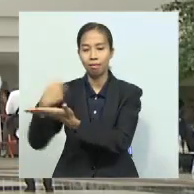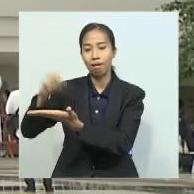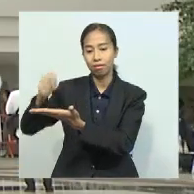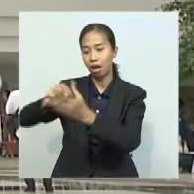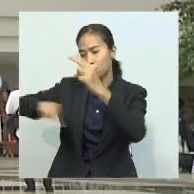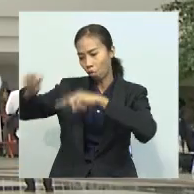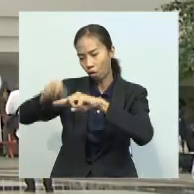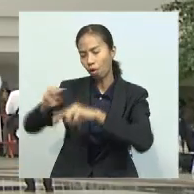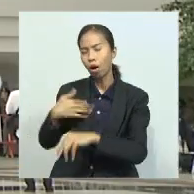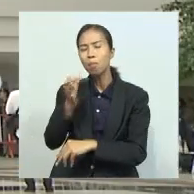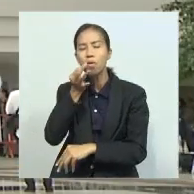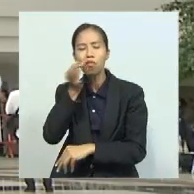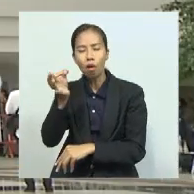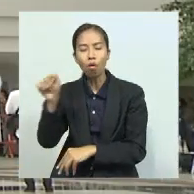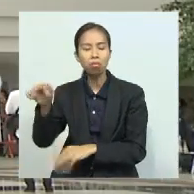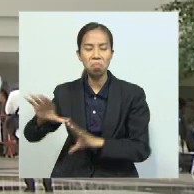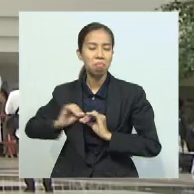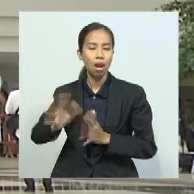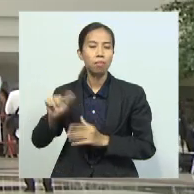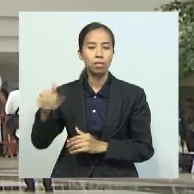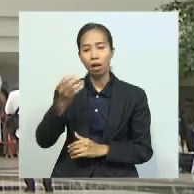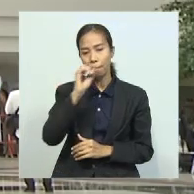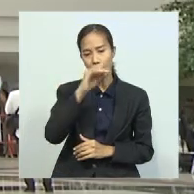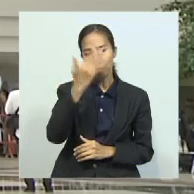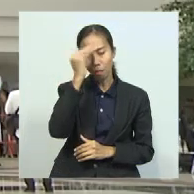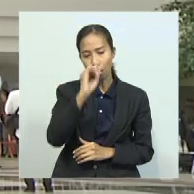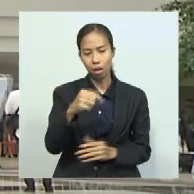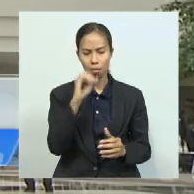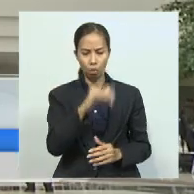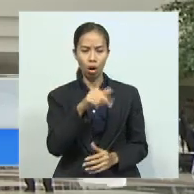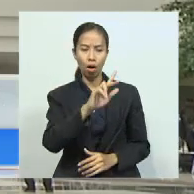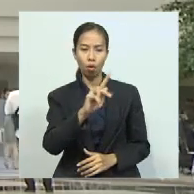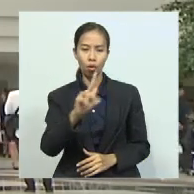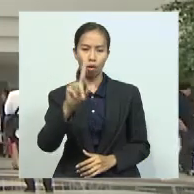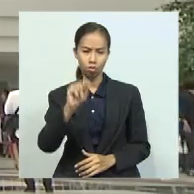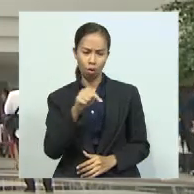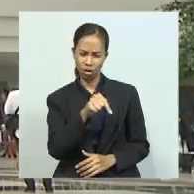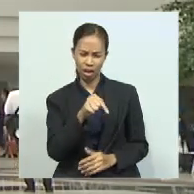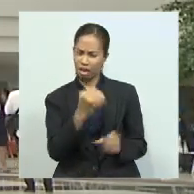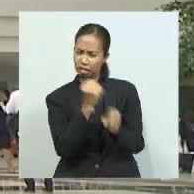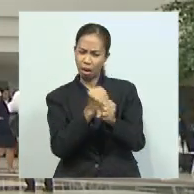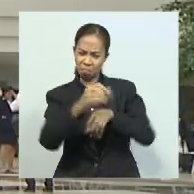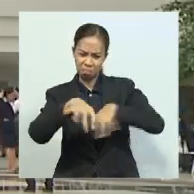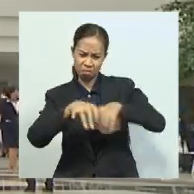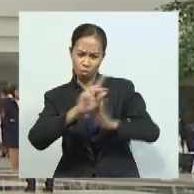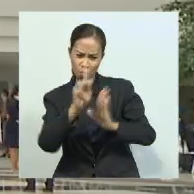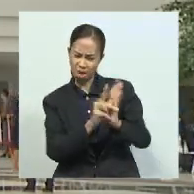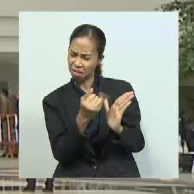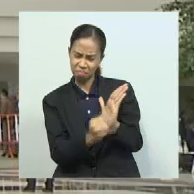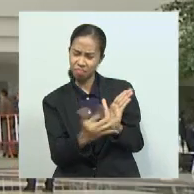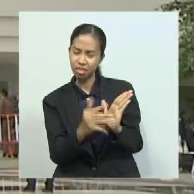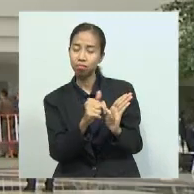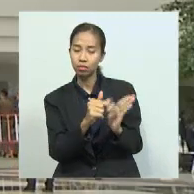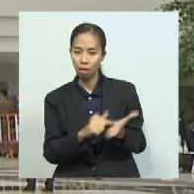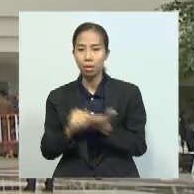าติที่ไปร้องว่ามติของกกต.ที่ให้ยุบพรรคไทยรักษาชาติไม่ชอบด้วยกฎหมายนะคะโดยศาลปกครองเห็น